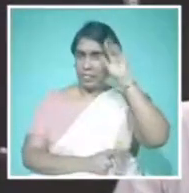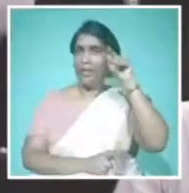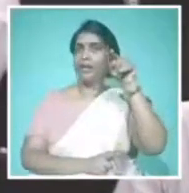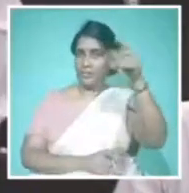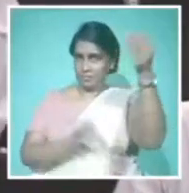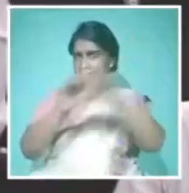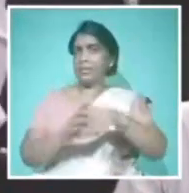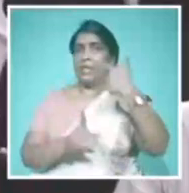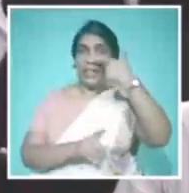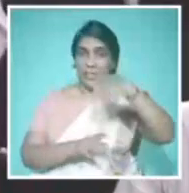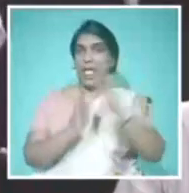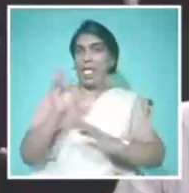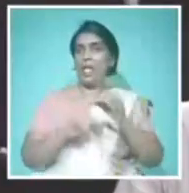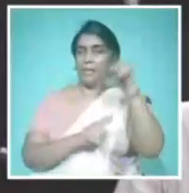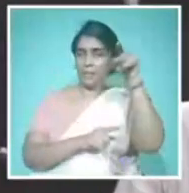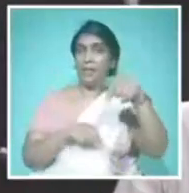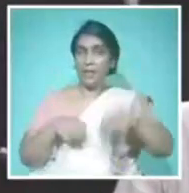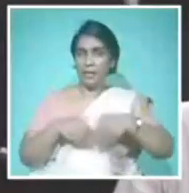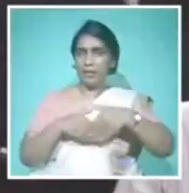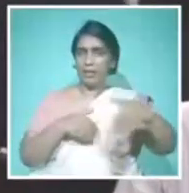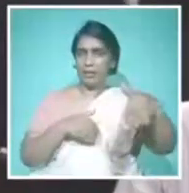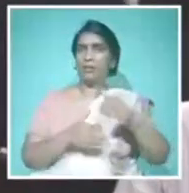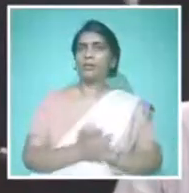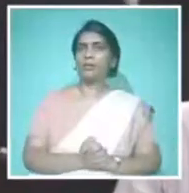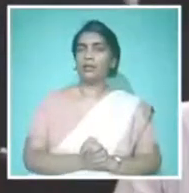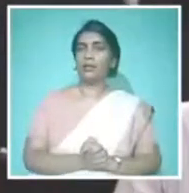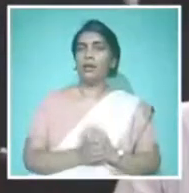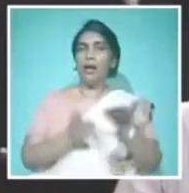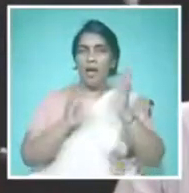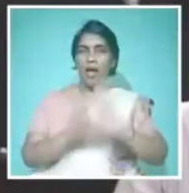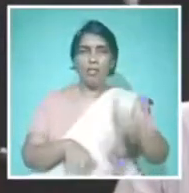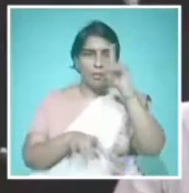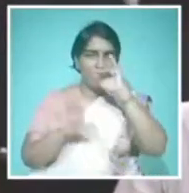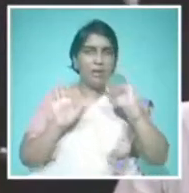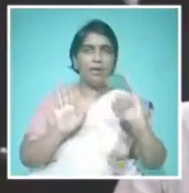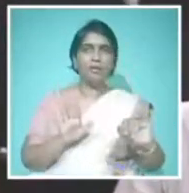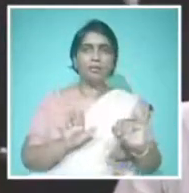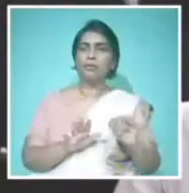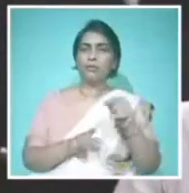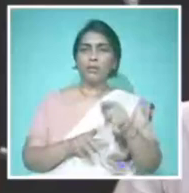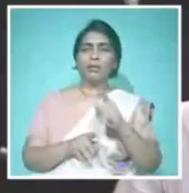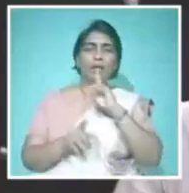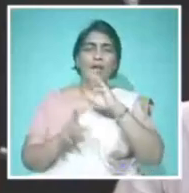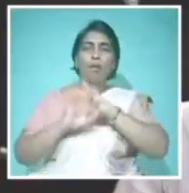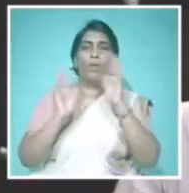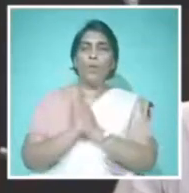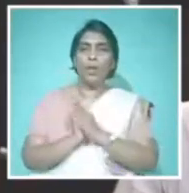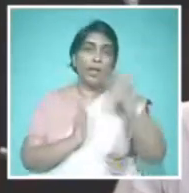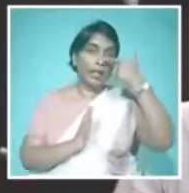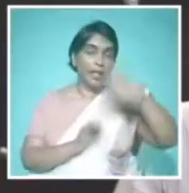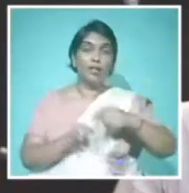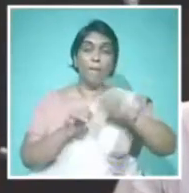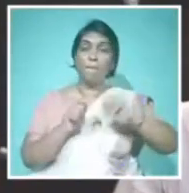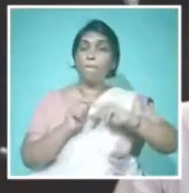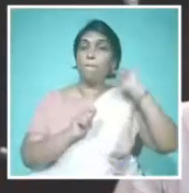Ya tiada putih lewati hinda. Dan mereka sert. Antim masa ay. Premium mereka rambelud. Apa tel sasta agi